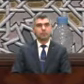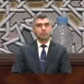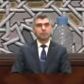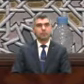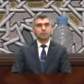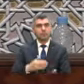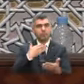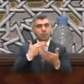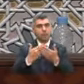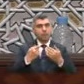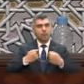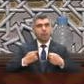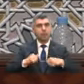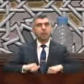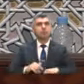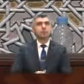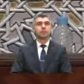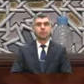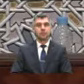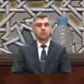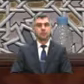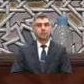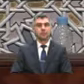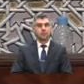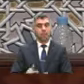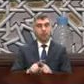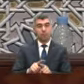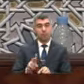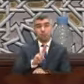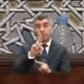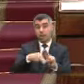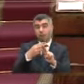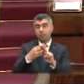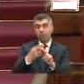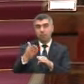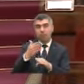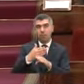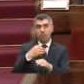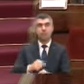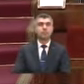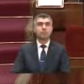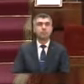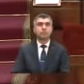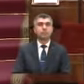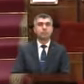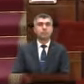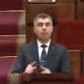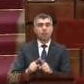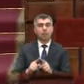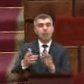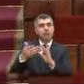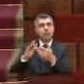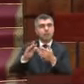شكرا السيدة الرئيسة، السيدة الوزيرة، في المداخلة ديالكم الجواب ديالكم على السؤال النائبتين تكلمتوا على رقمانة،